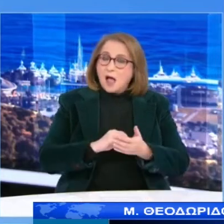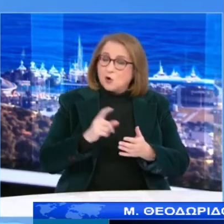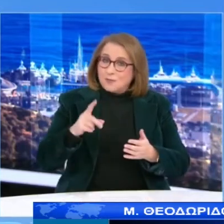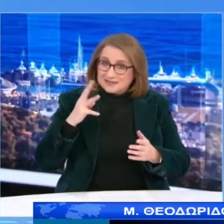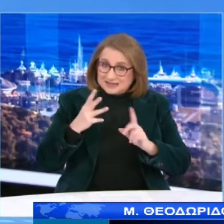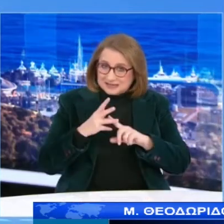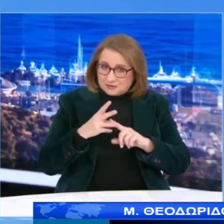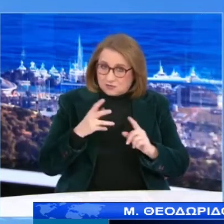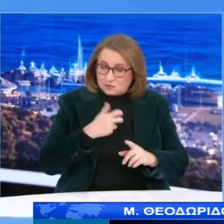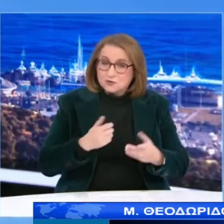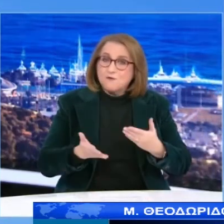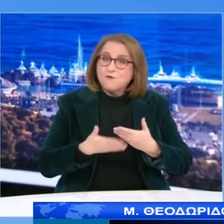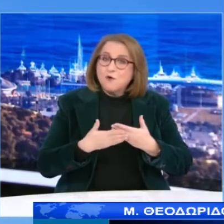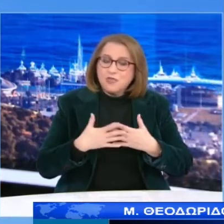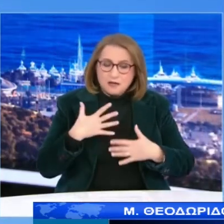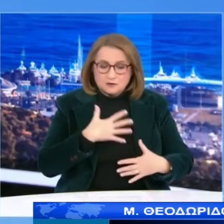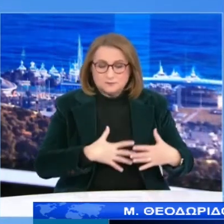και διευρύνει